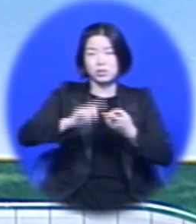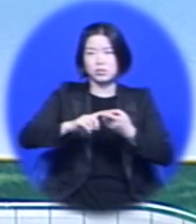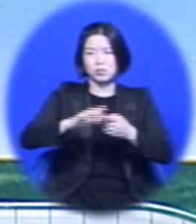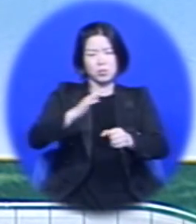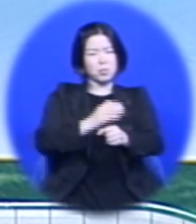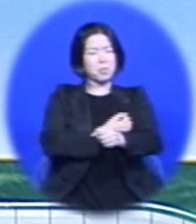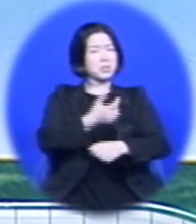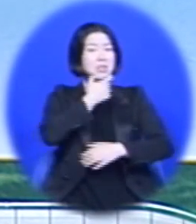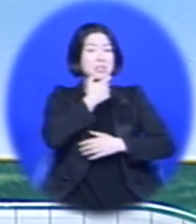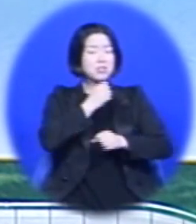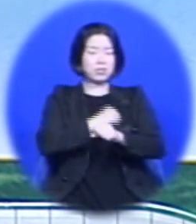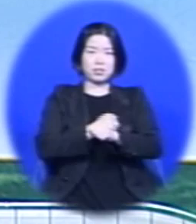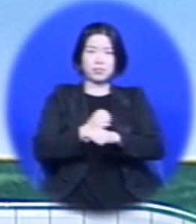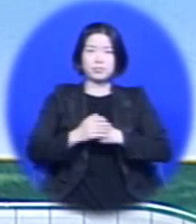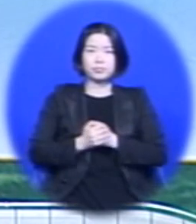싫어합니다.